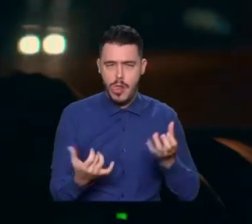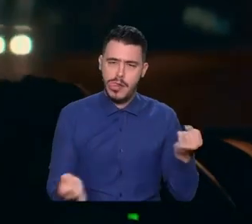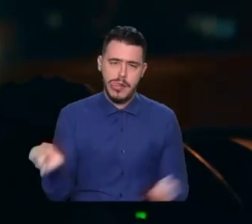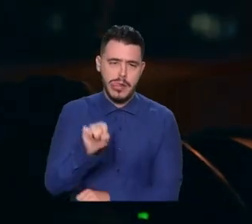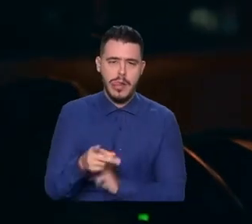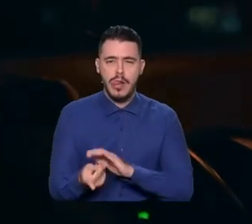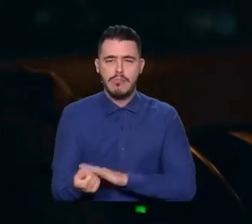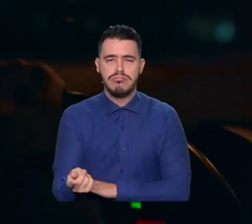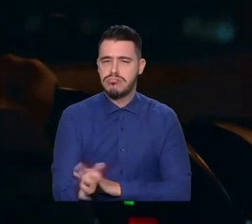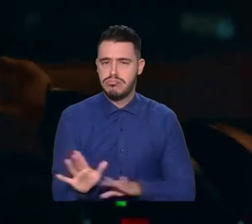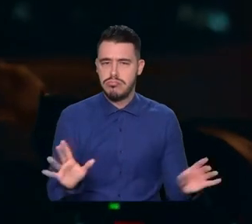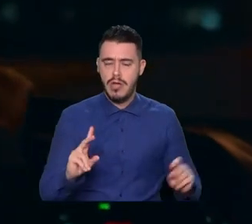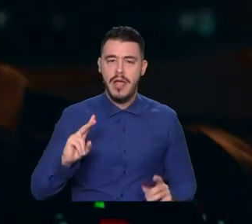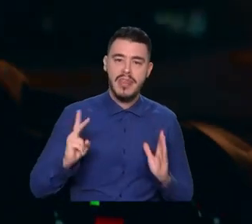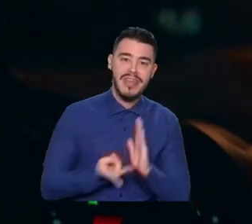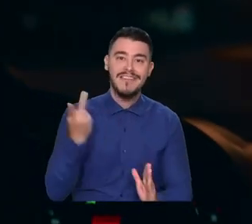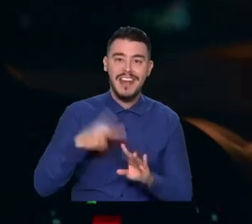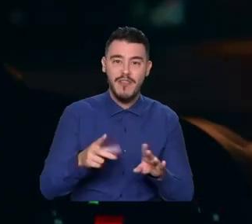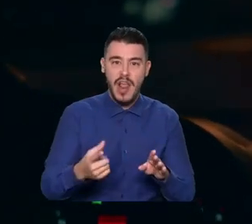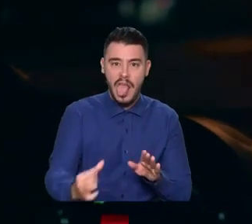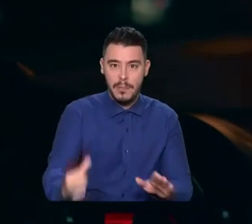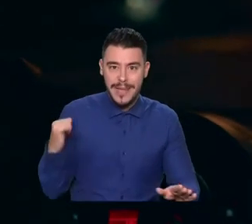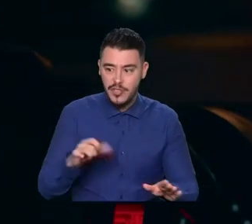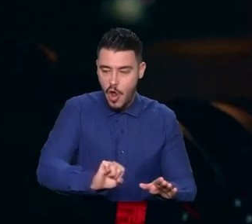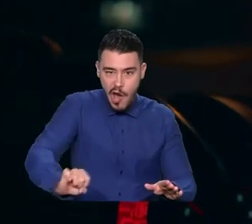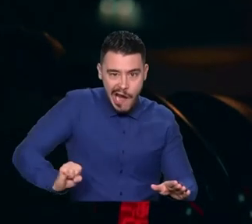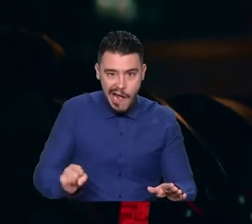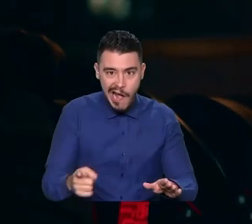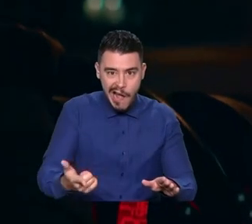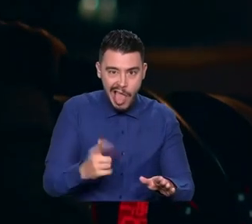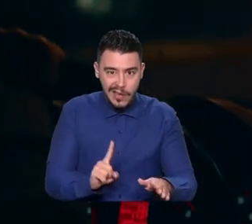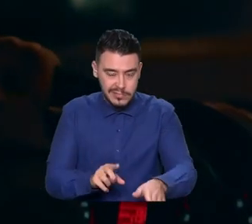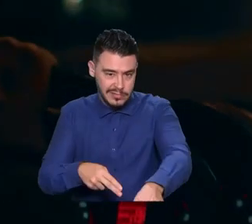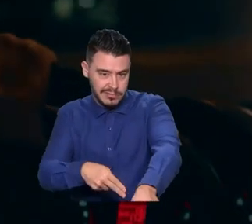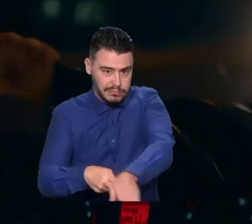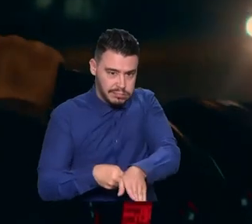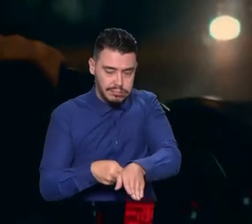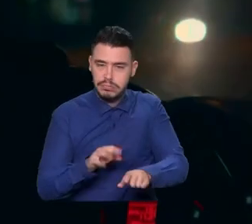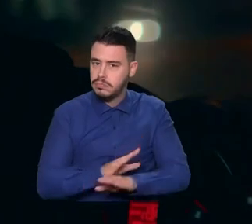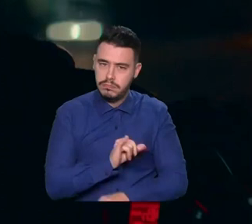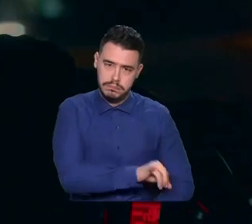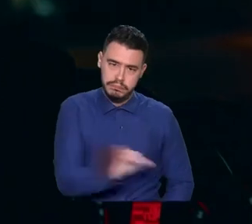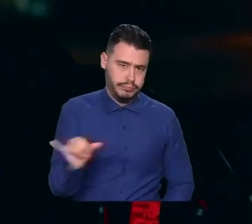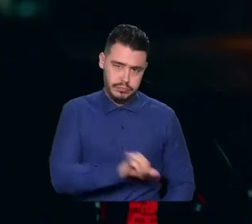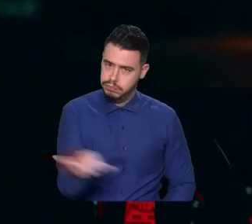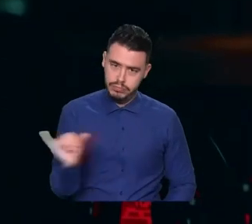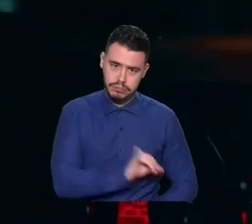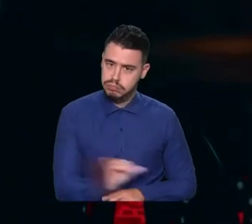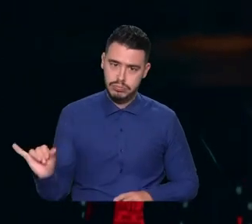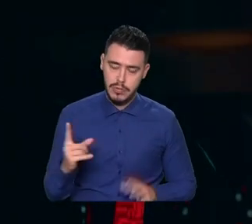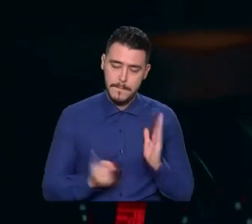να την αποφύγω, αλλιώς θα την έπαιρνα κάτω από το σασί. Πήγε να περάσει απέναντι. Πάτησα φρένο. Έστριψα τιμόνι, μην την πάρω από